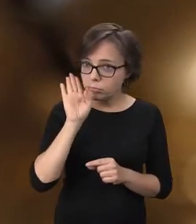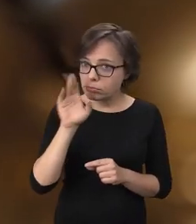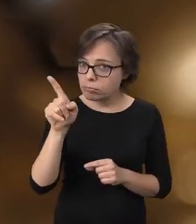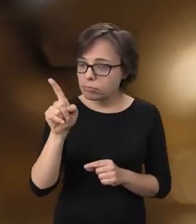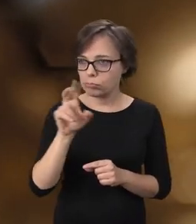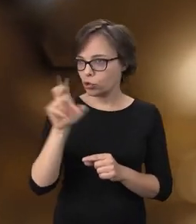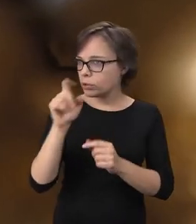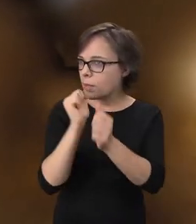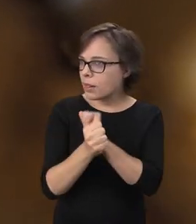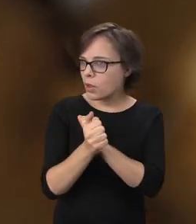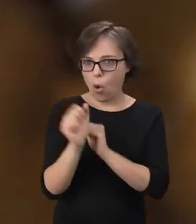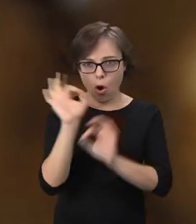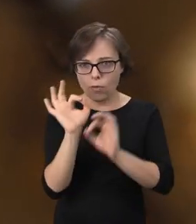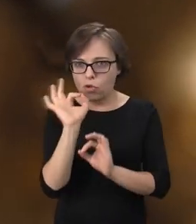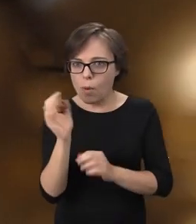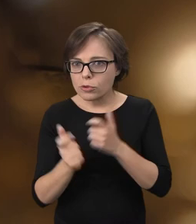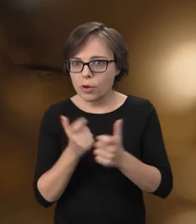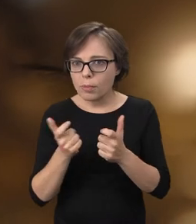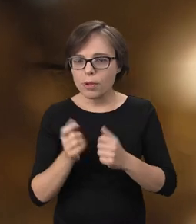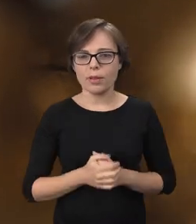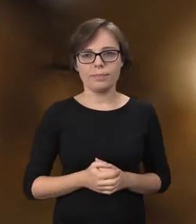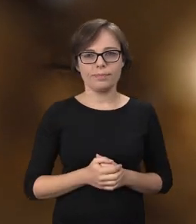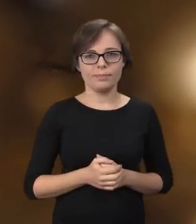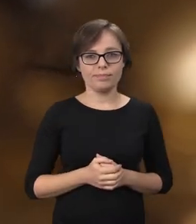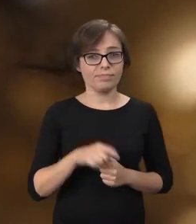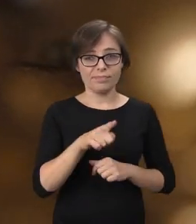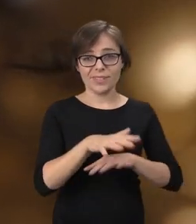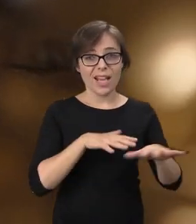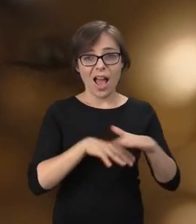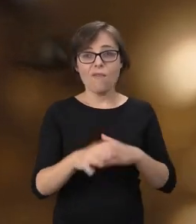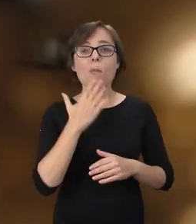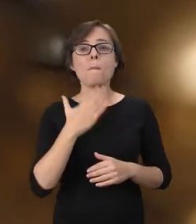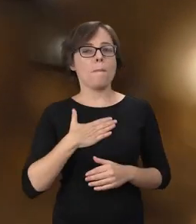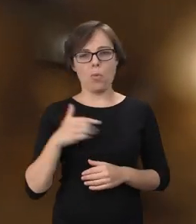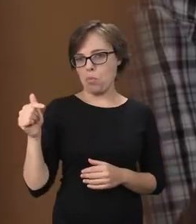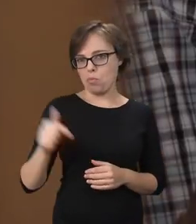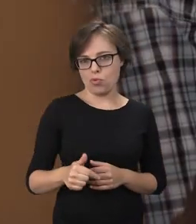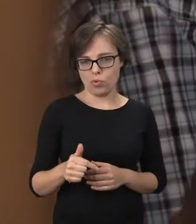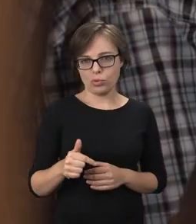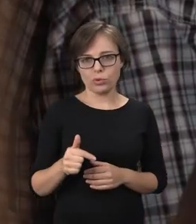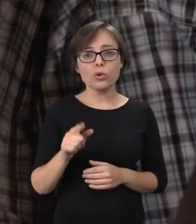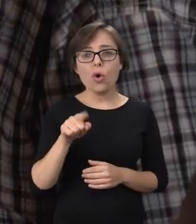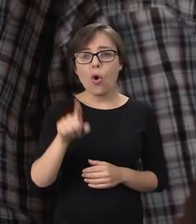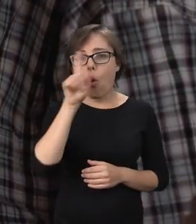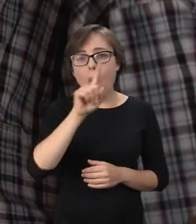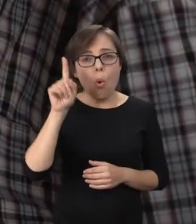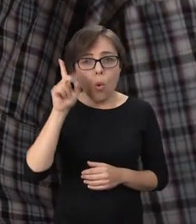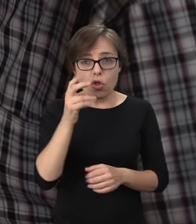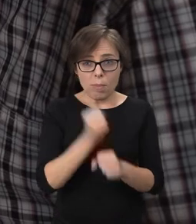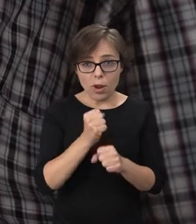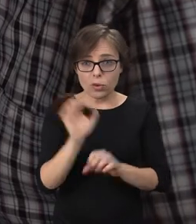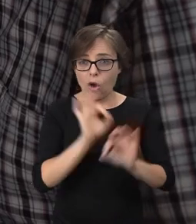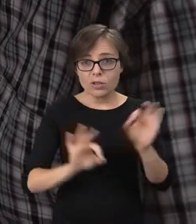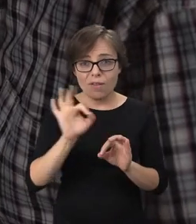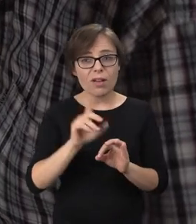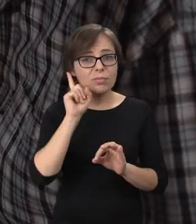na pewno była dobrze zrobiona. Bez pasji chyba się w tym zawodzie nic nie zdziała. Tu ludzie naprawdę zostawiają połowę swojego